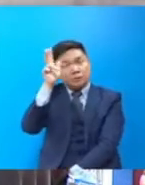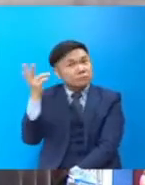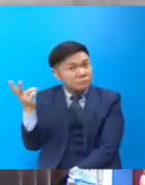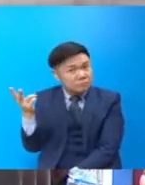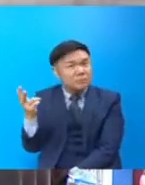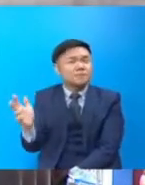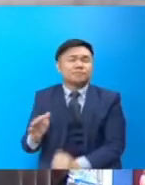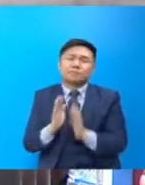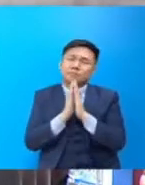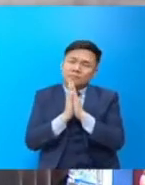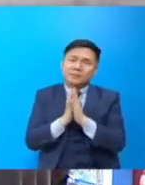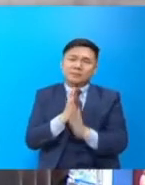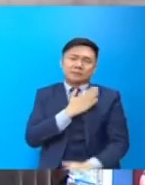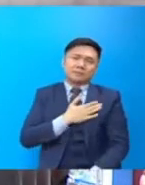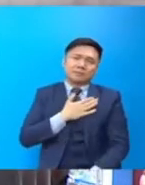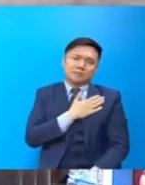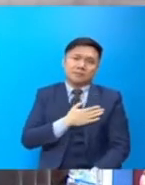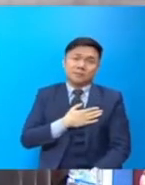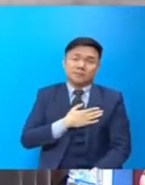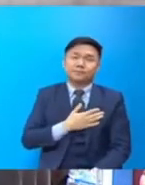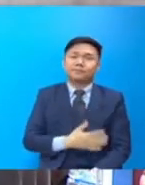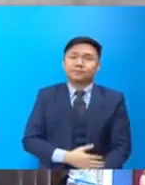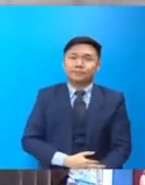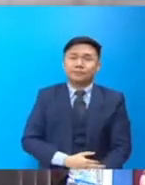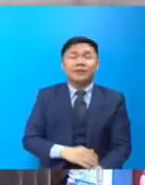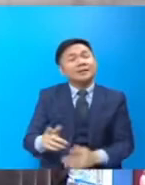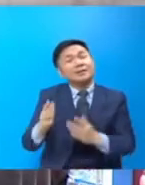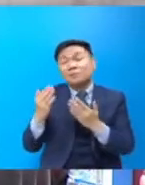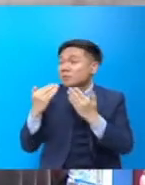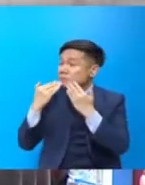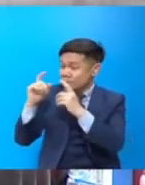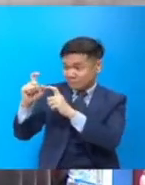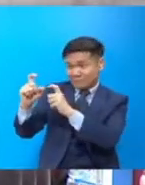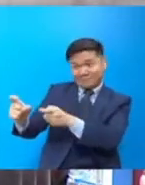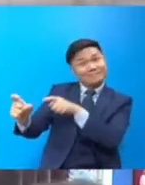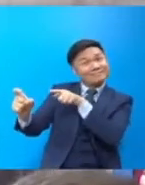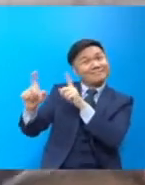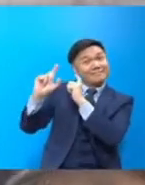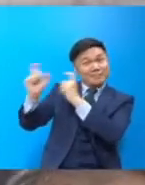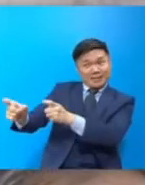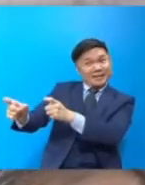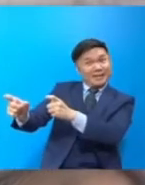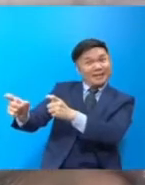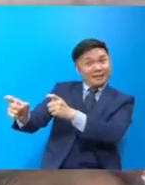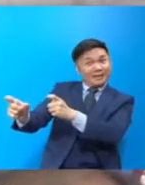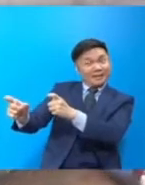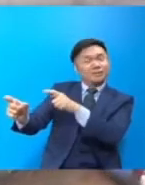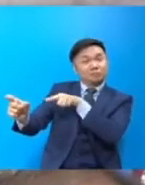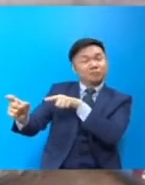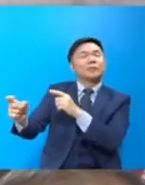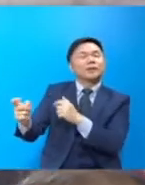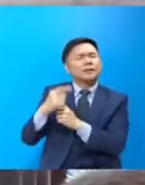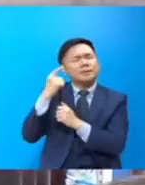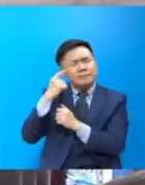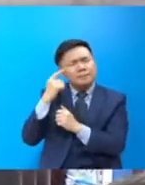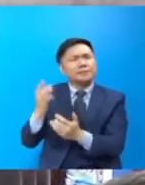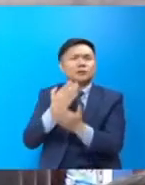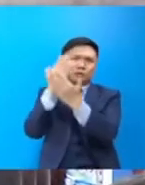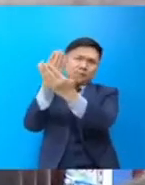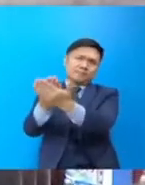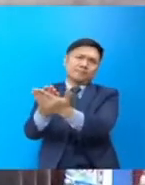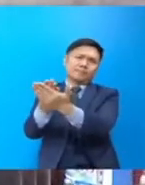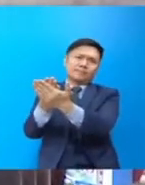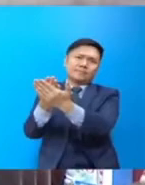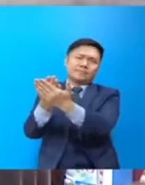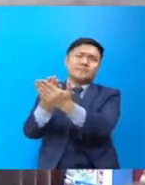ya tadi dicadangkan beli penghargaannya disini saya mencadangkan juga supaya